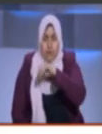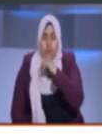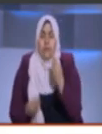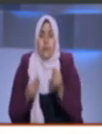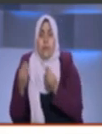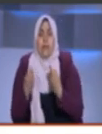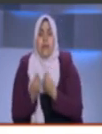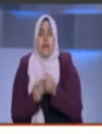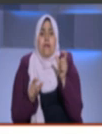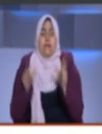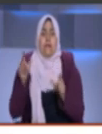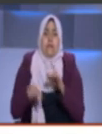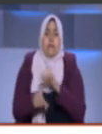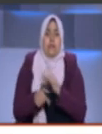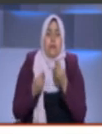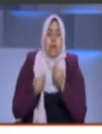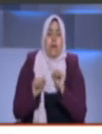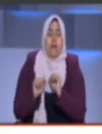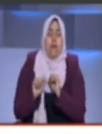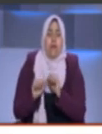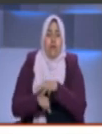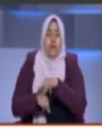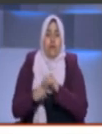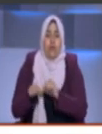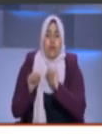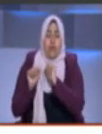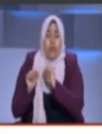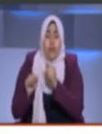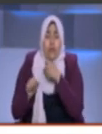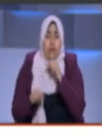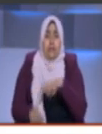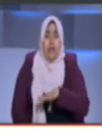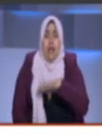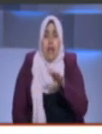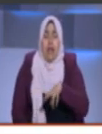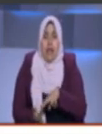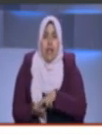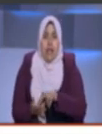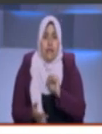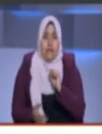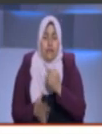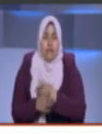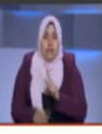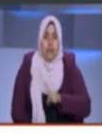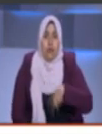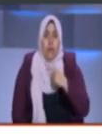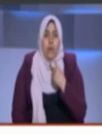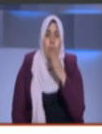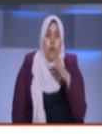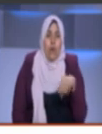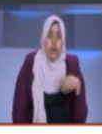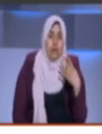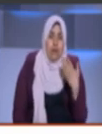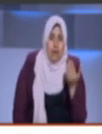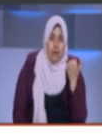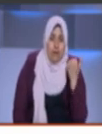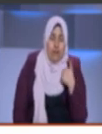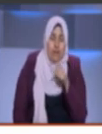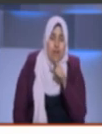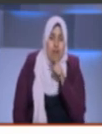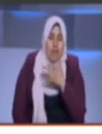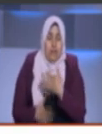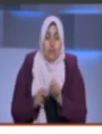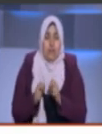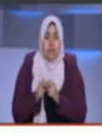في شمال شرق فرنسا منطقة الواز عن خوفهم ليلة 1 أبريل في عندما استكملت